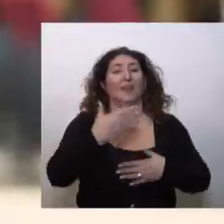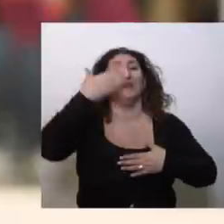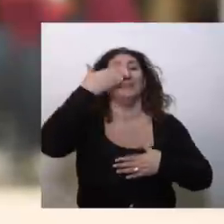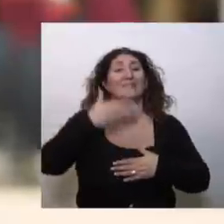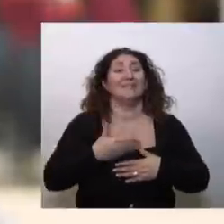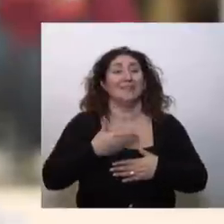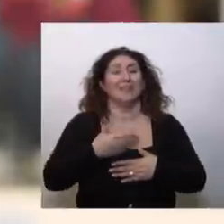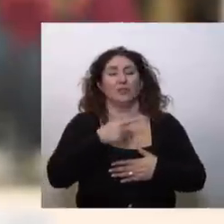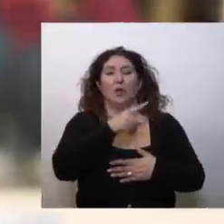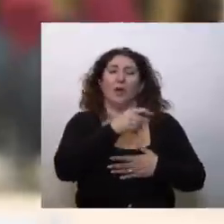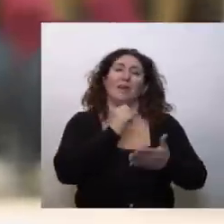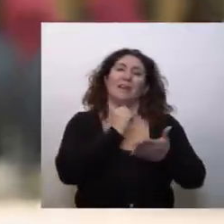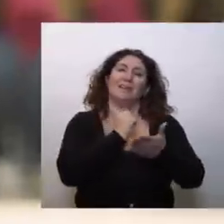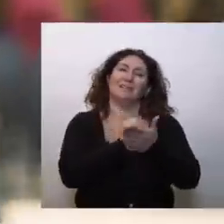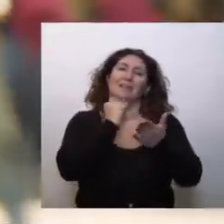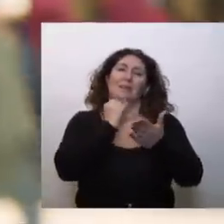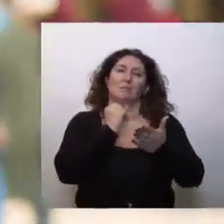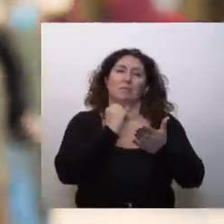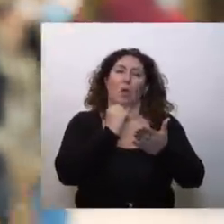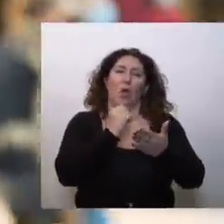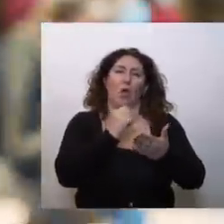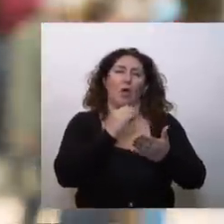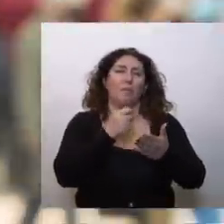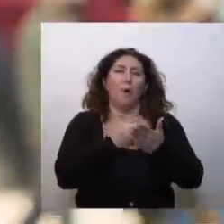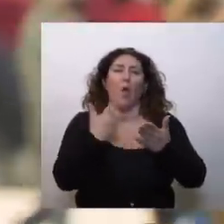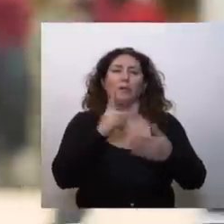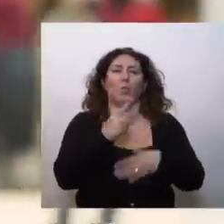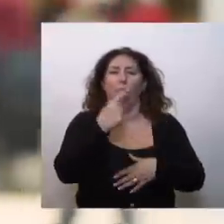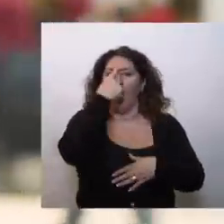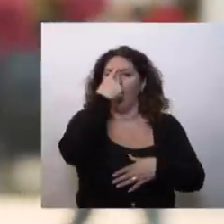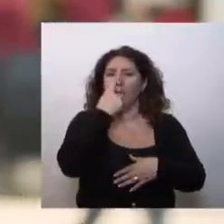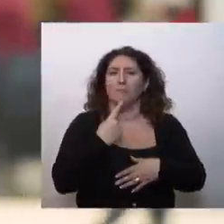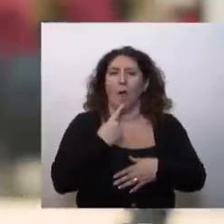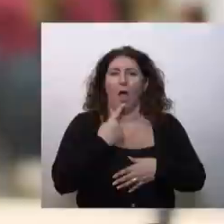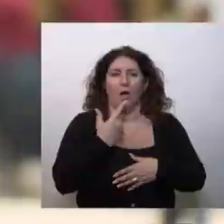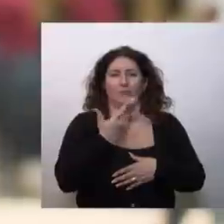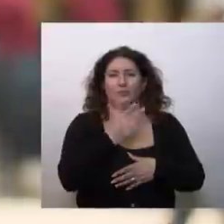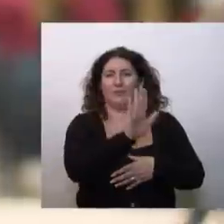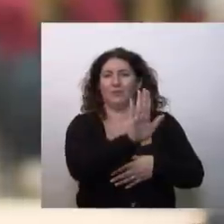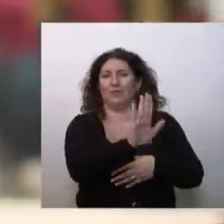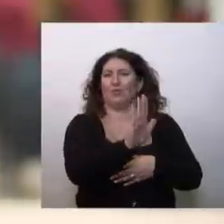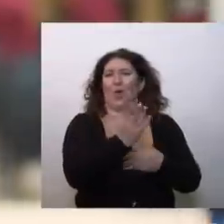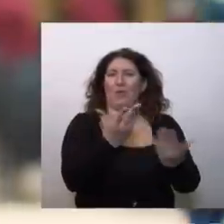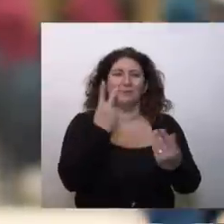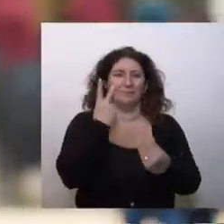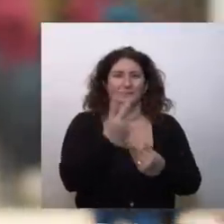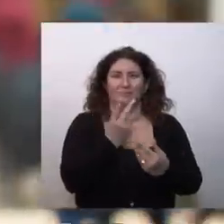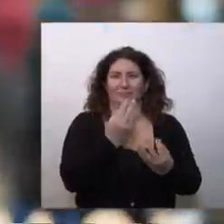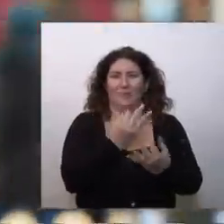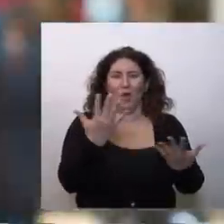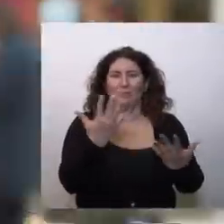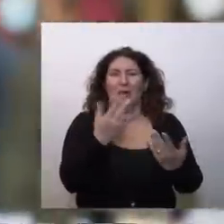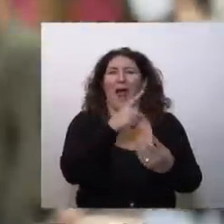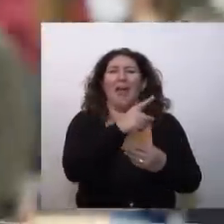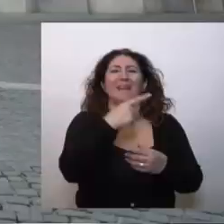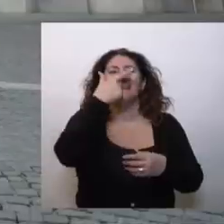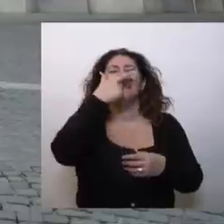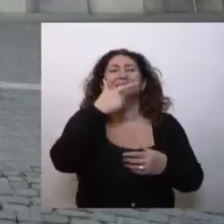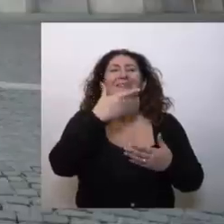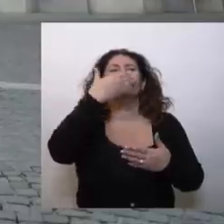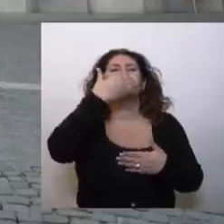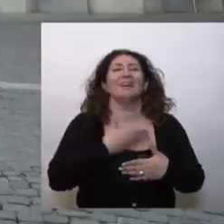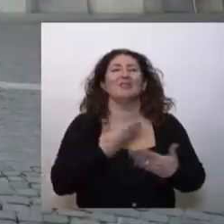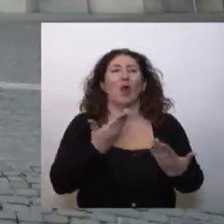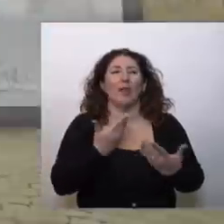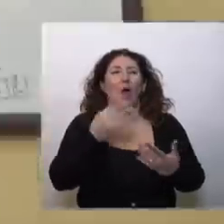segno importante proprio un'immagine e quindi di per sé, per la sua stessa natura, chiede di essere vista.